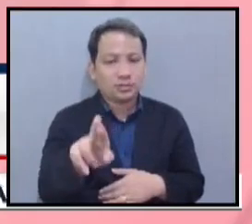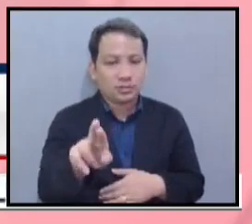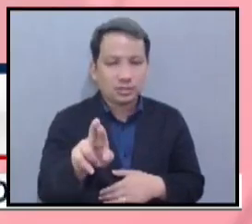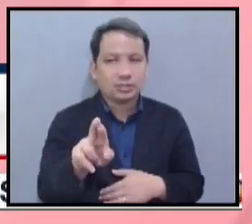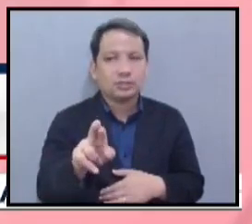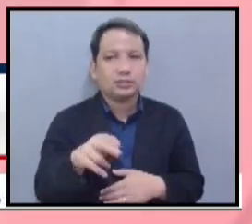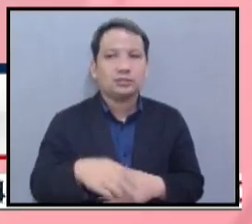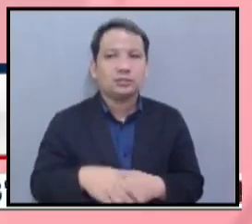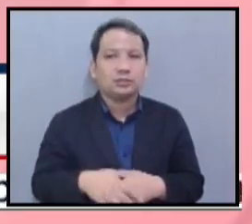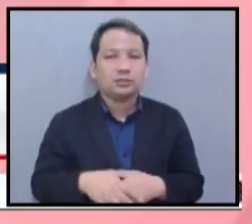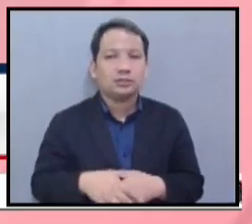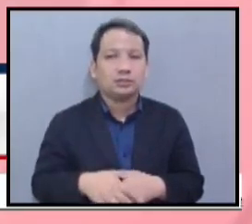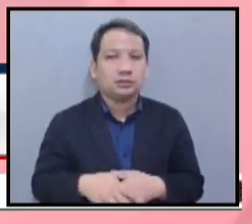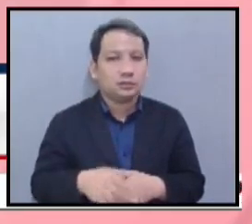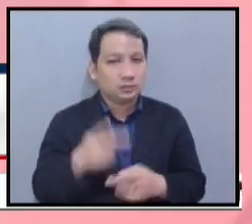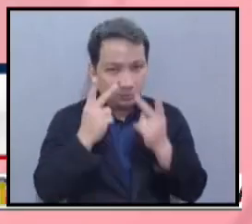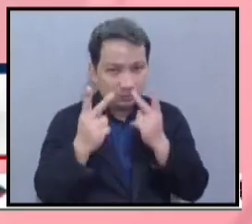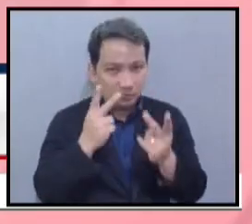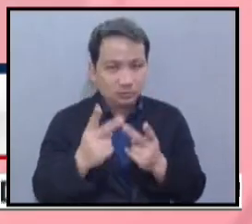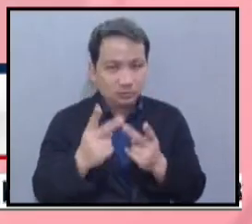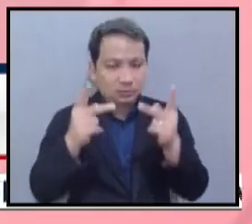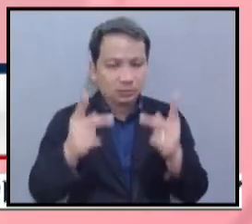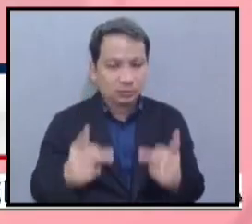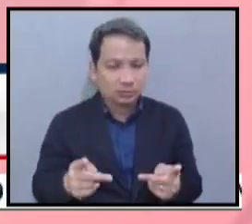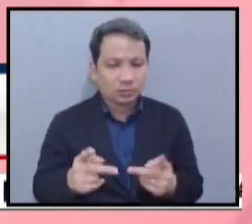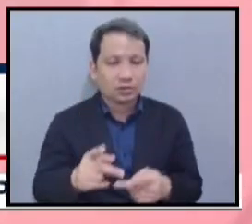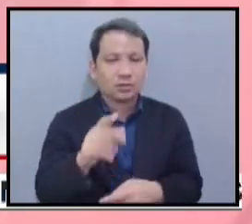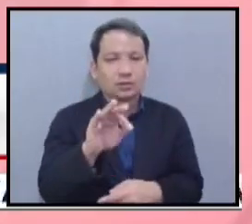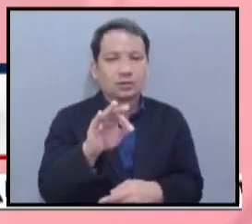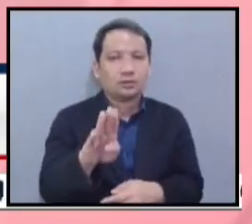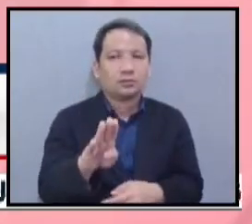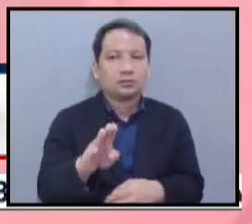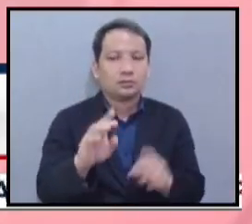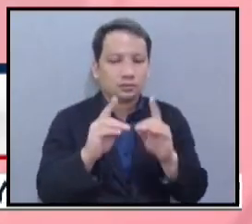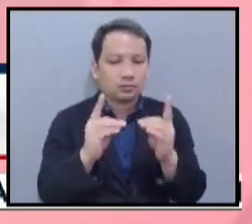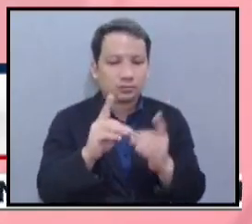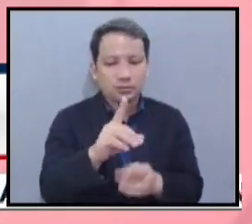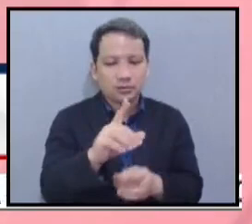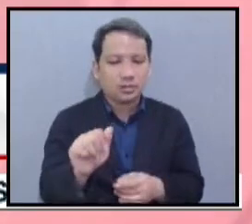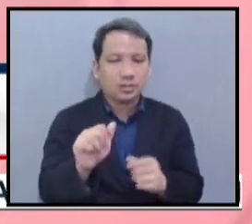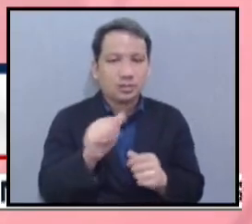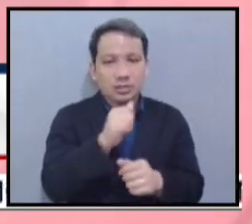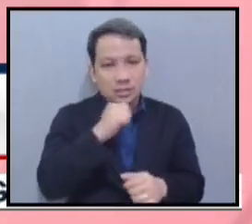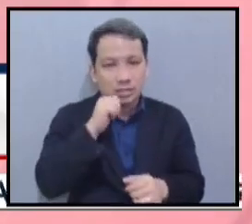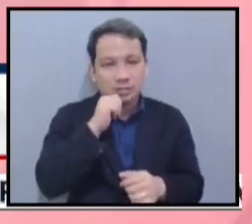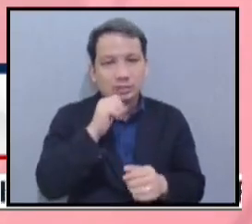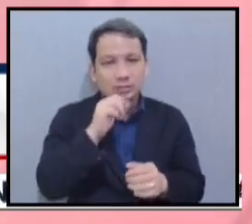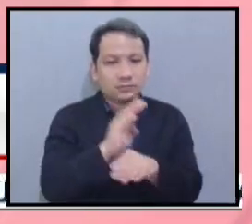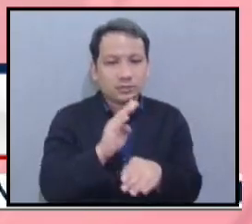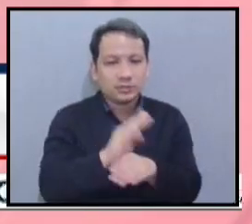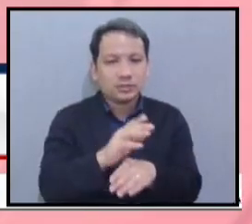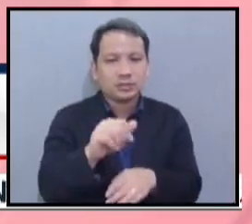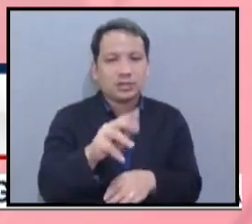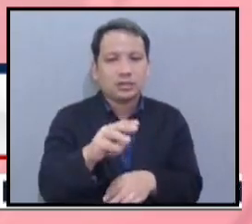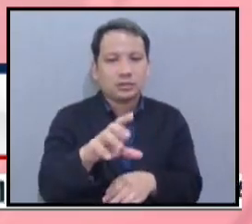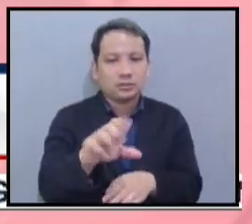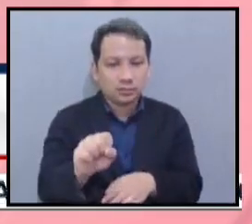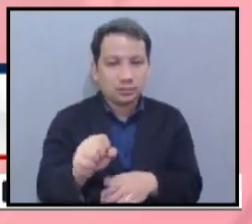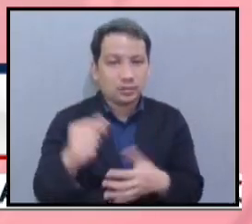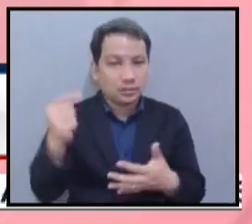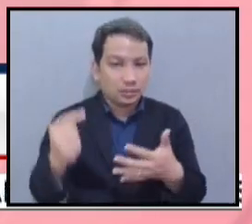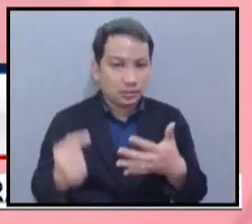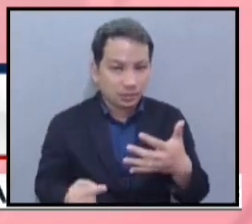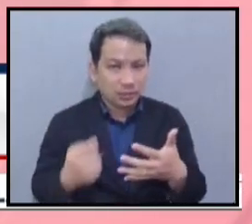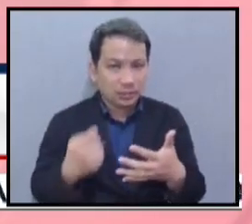nito, bisitahin lang ang kanilang Facebook na DA Agribusiness Amas. Diana, yung mga nabanggit ko kanina na mga